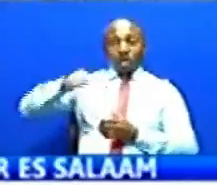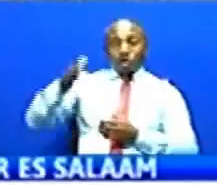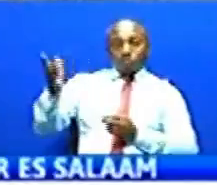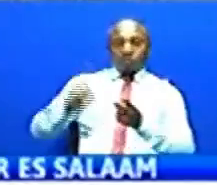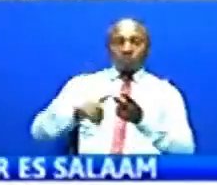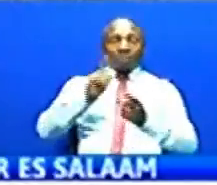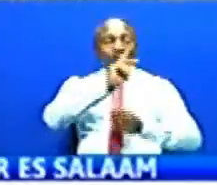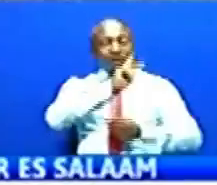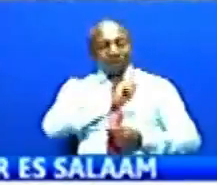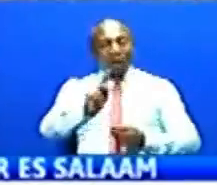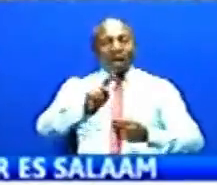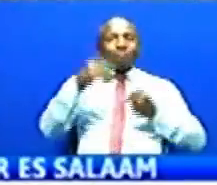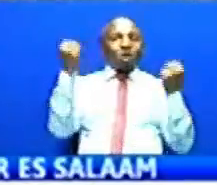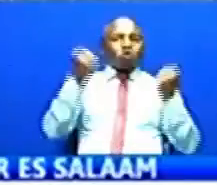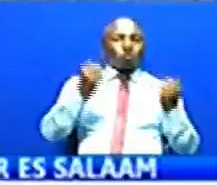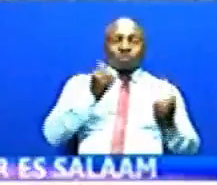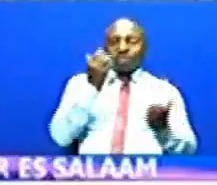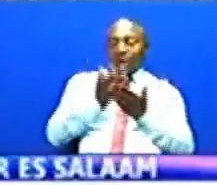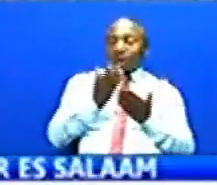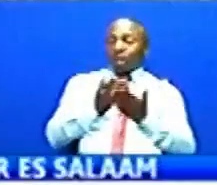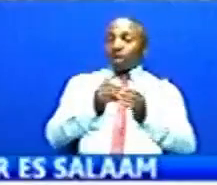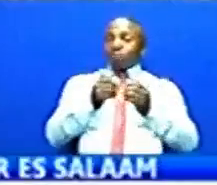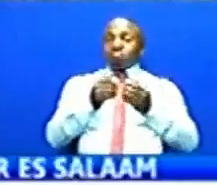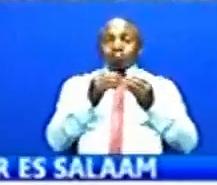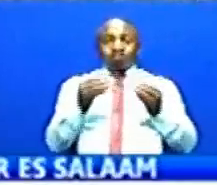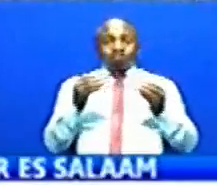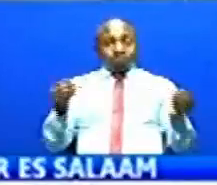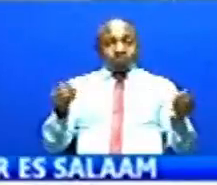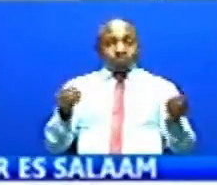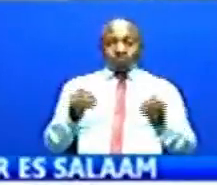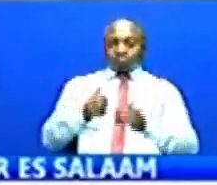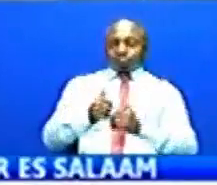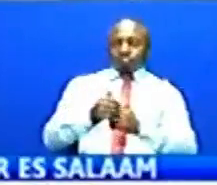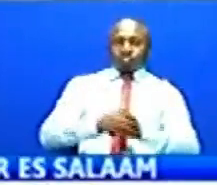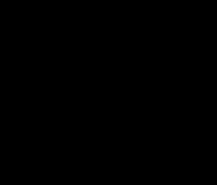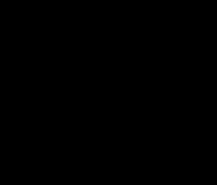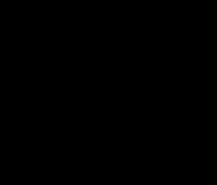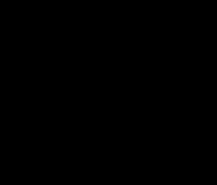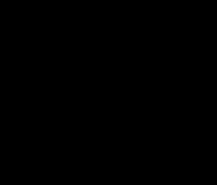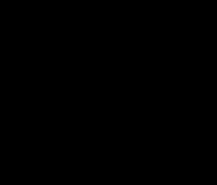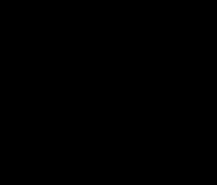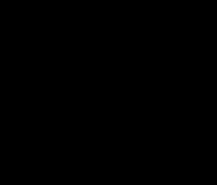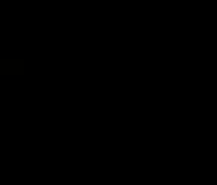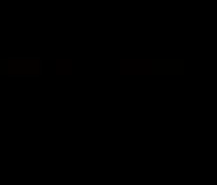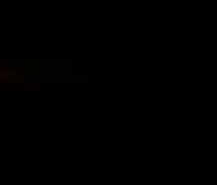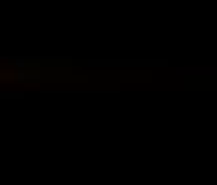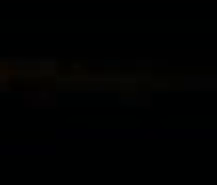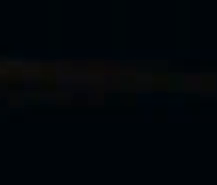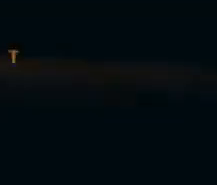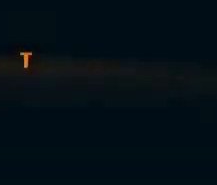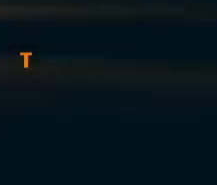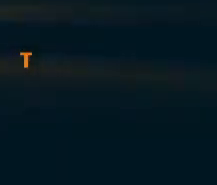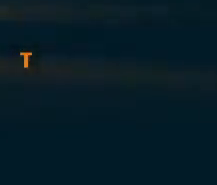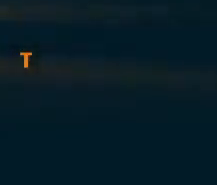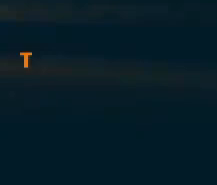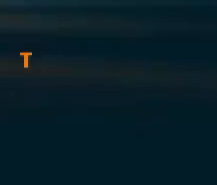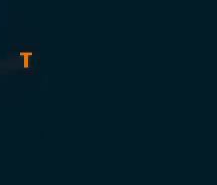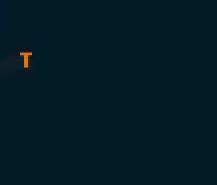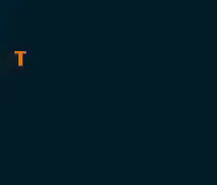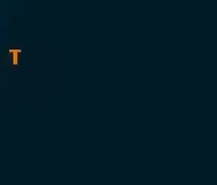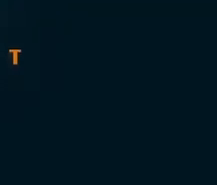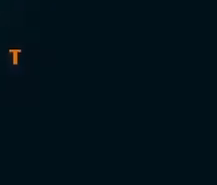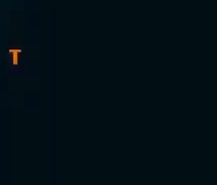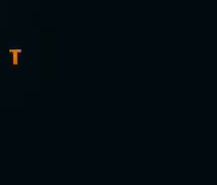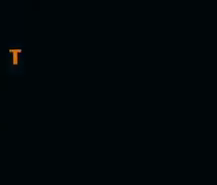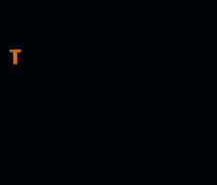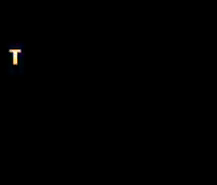A endapo juhudi za haraka na za ziada hazitochukuliwa. Make your day right.